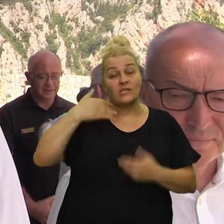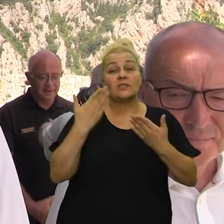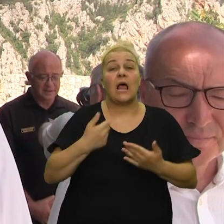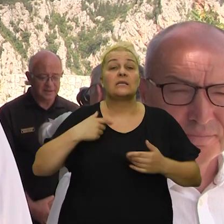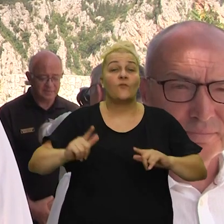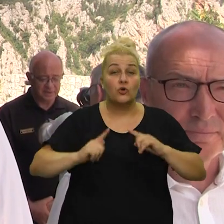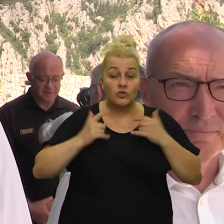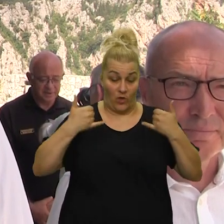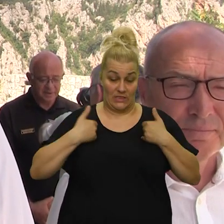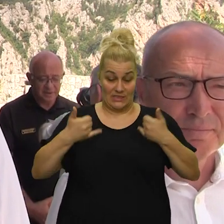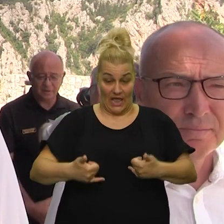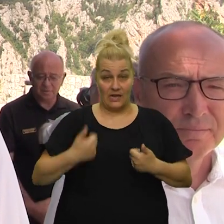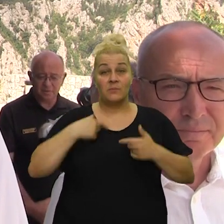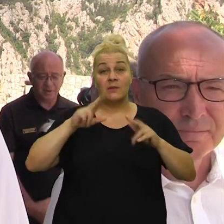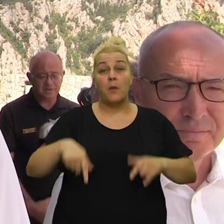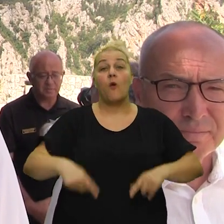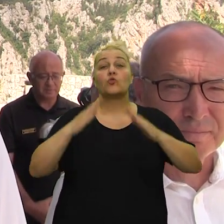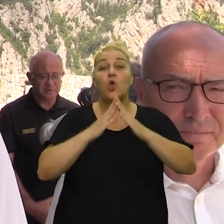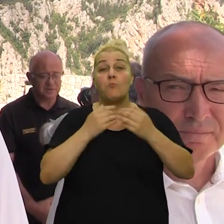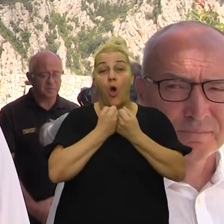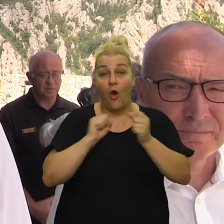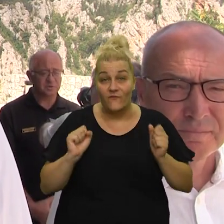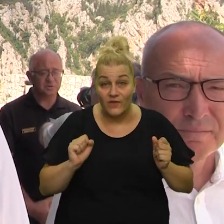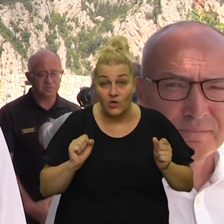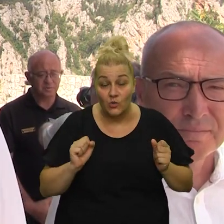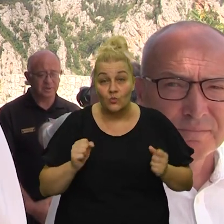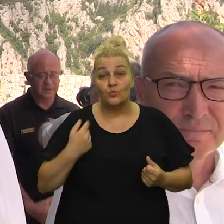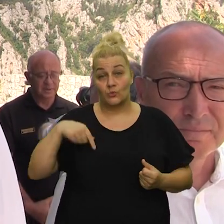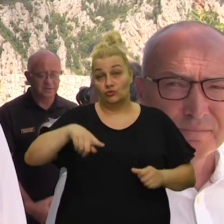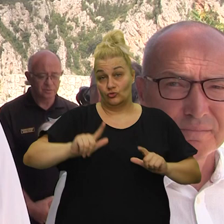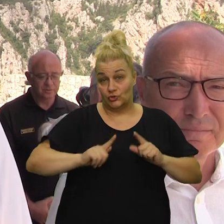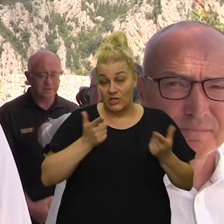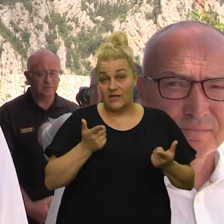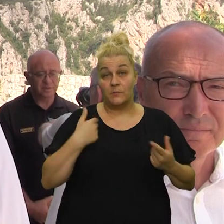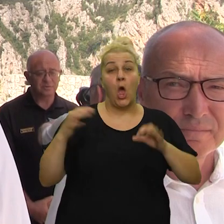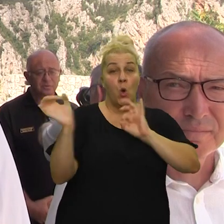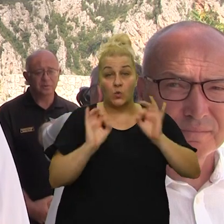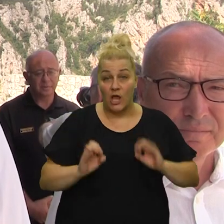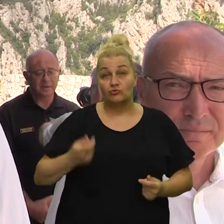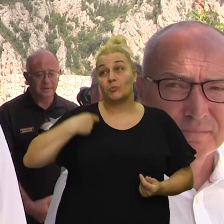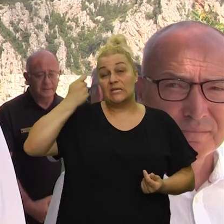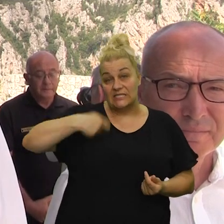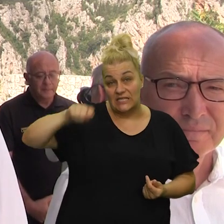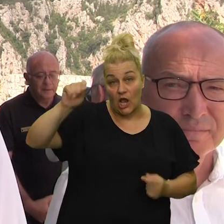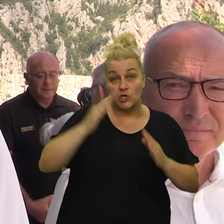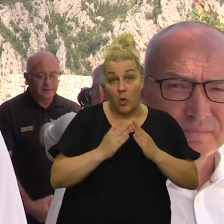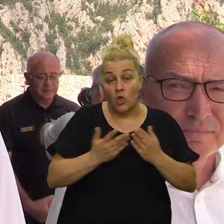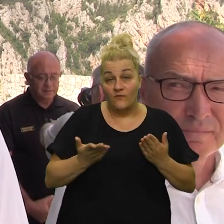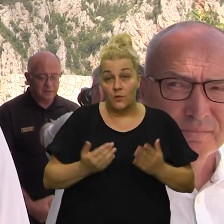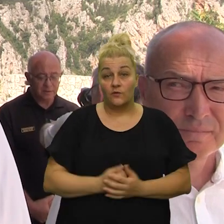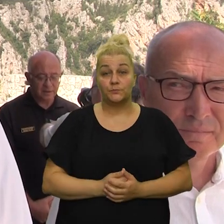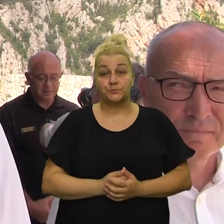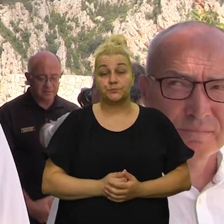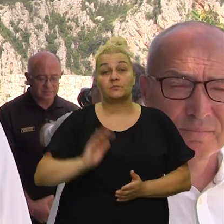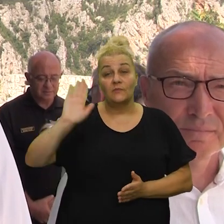ovu današnju domovinu koju živimo, koju smo, evo, koju uređujemo, koju izgrađujemo, naravno njima